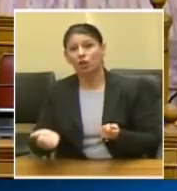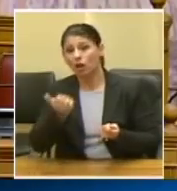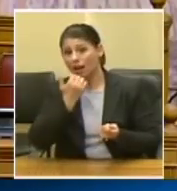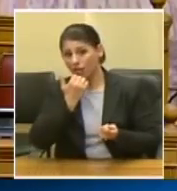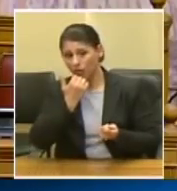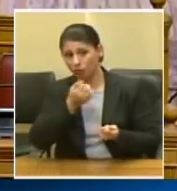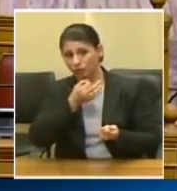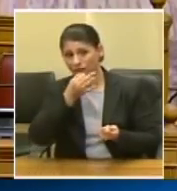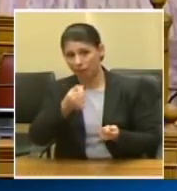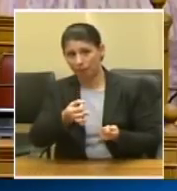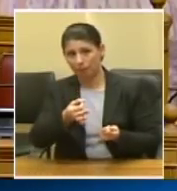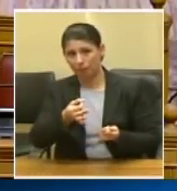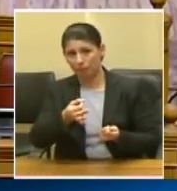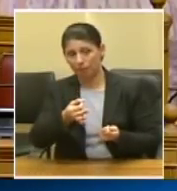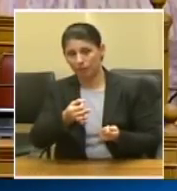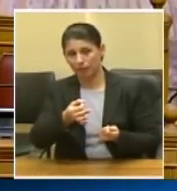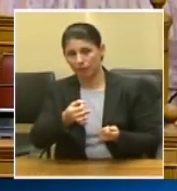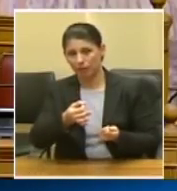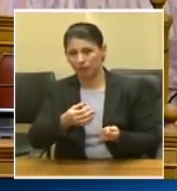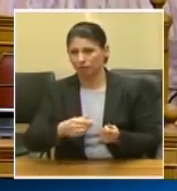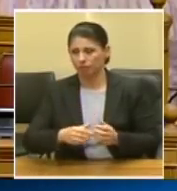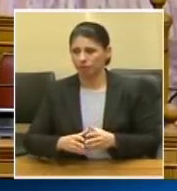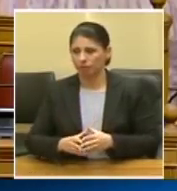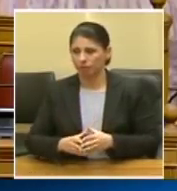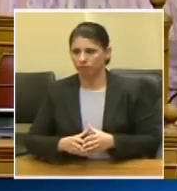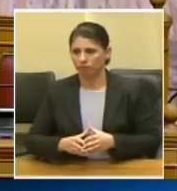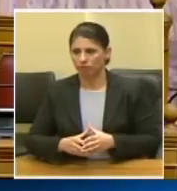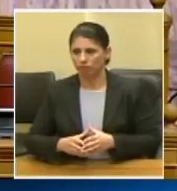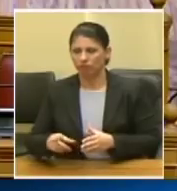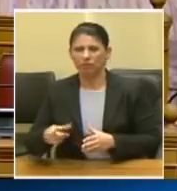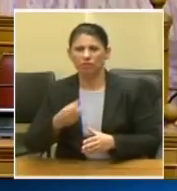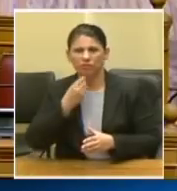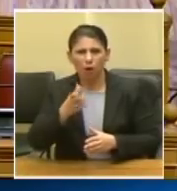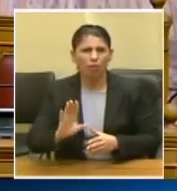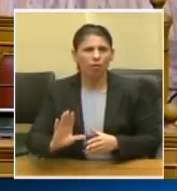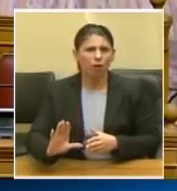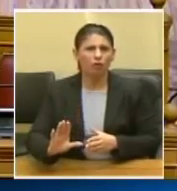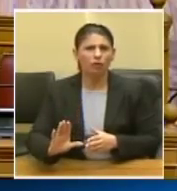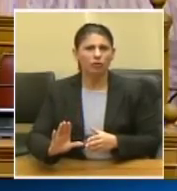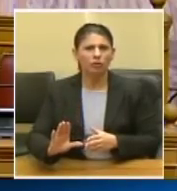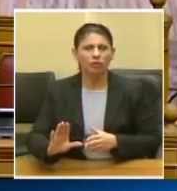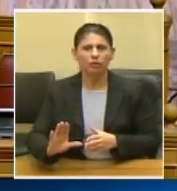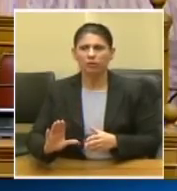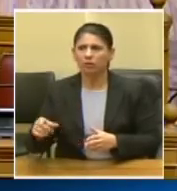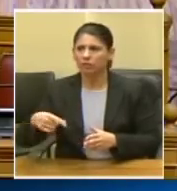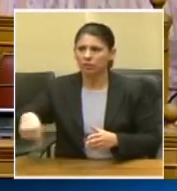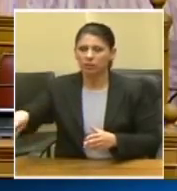δηλωσίες βουλευτές του Ελληνικού Κοινοβουλίου, ούσα κόρη αείμνηστου αντιστασιακού,